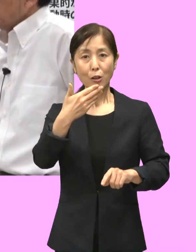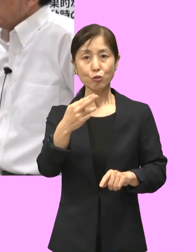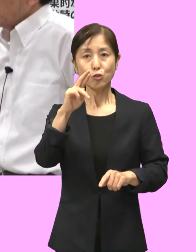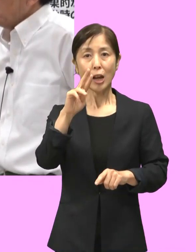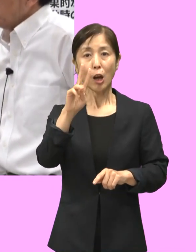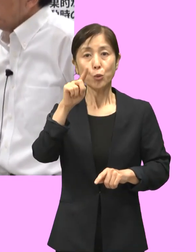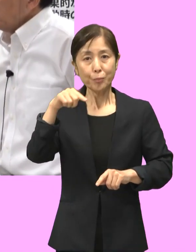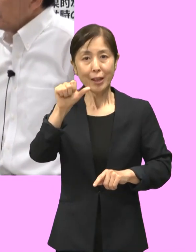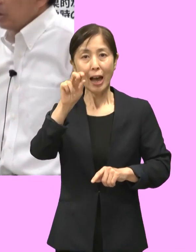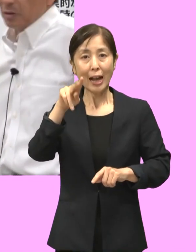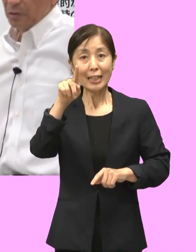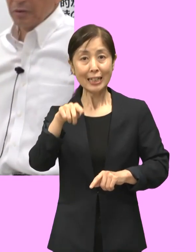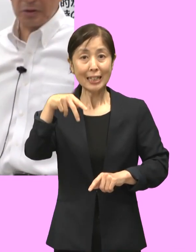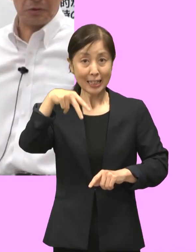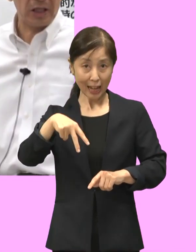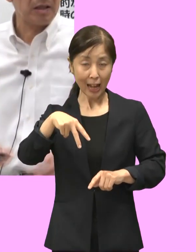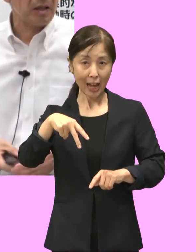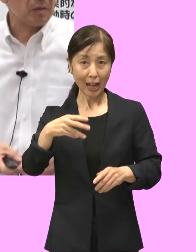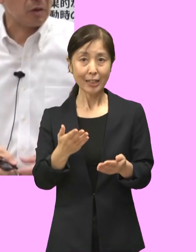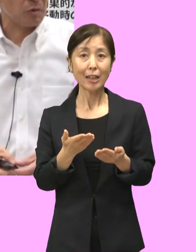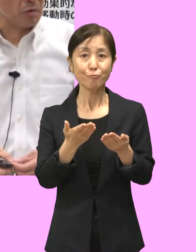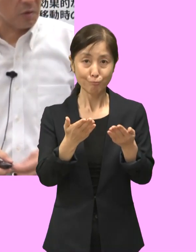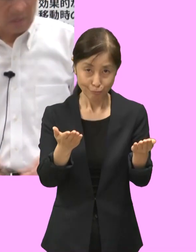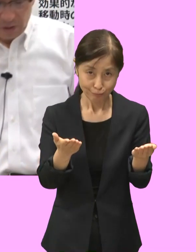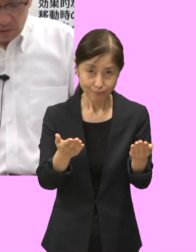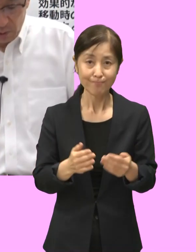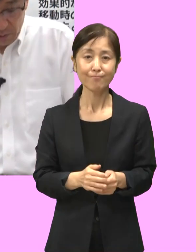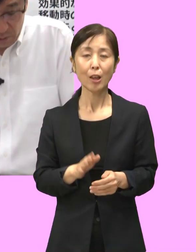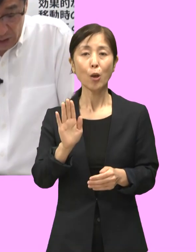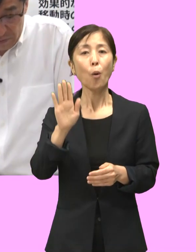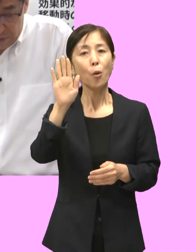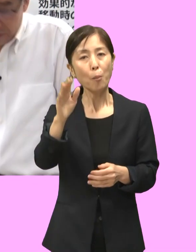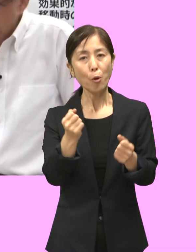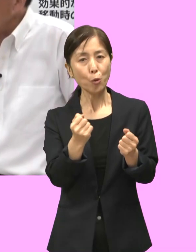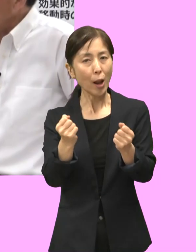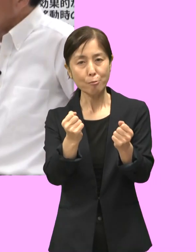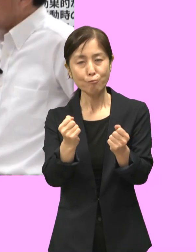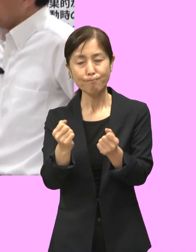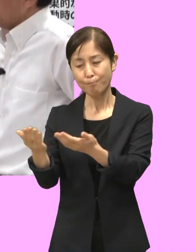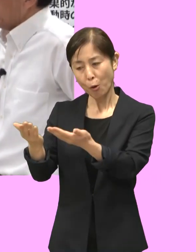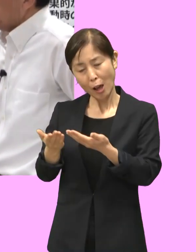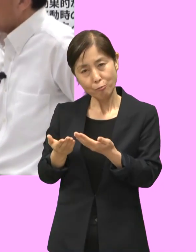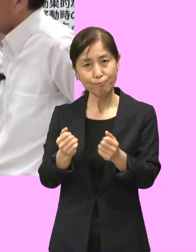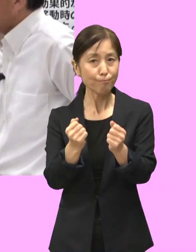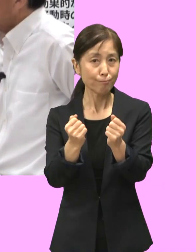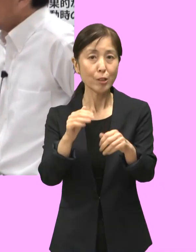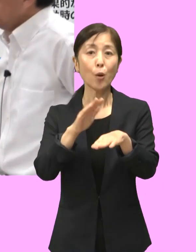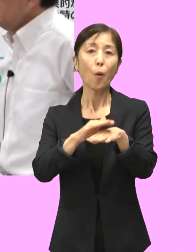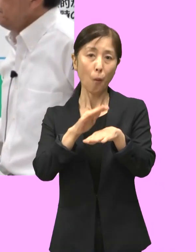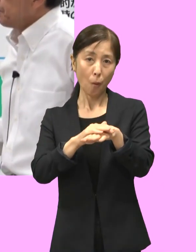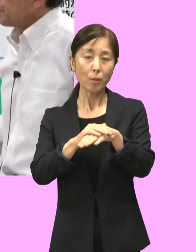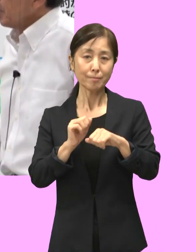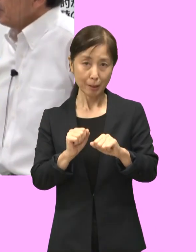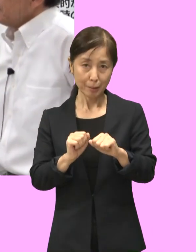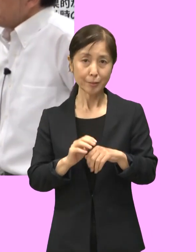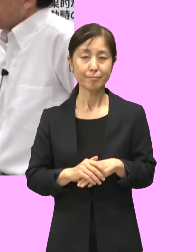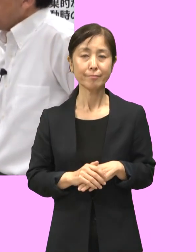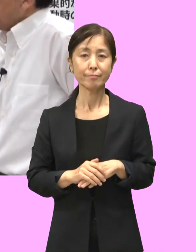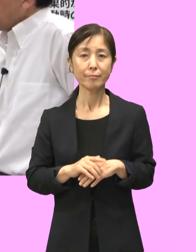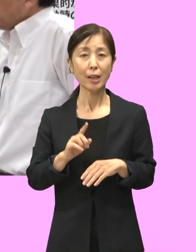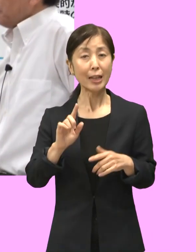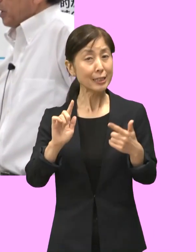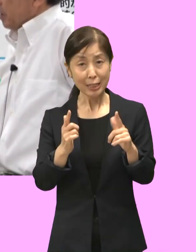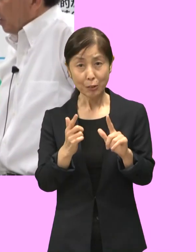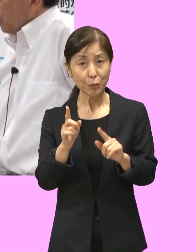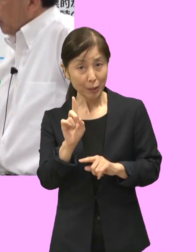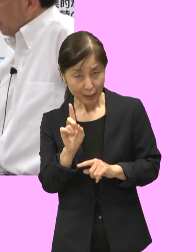き、実施するということで、まあ、今後もドライブスルーで、実施をしてまいります。で一点